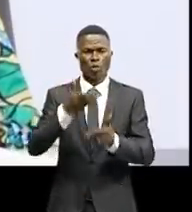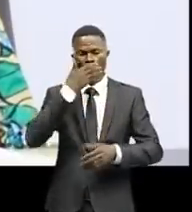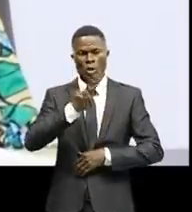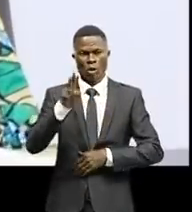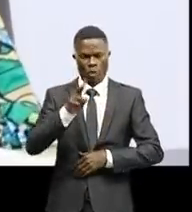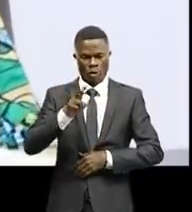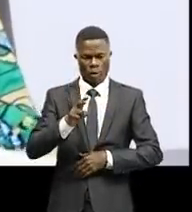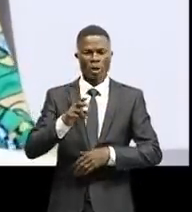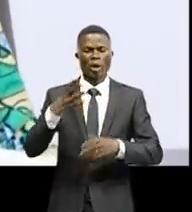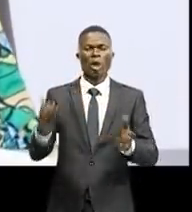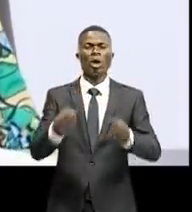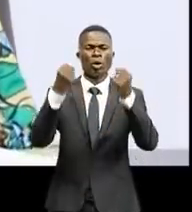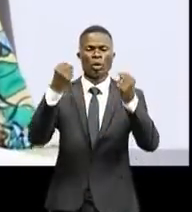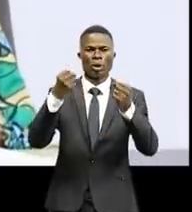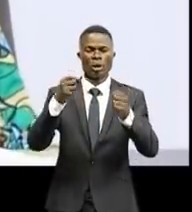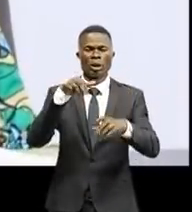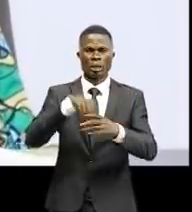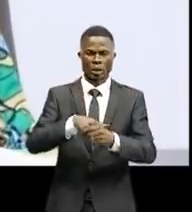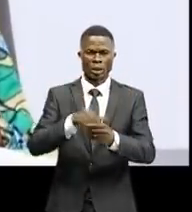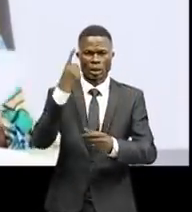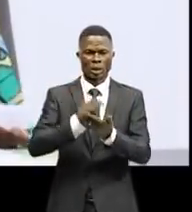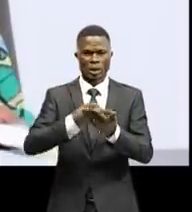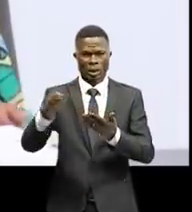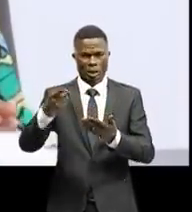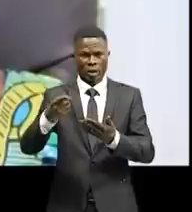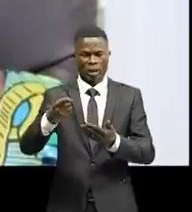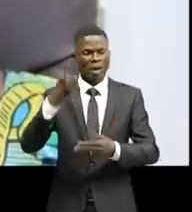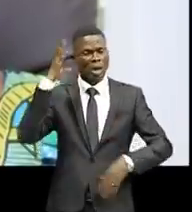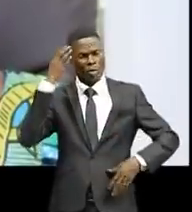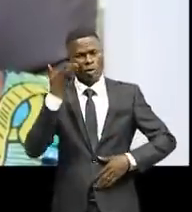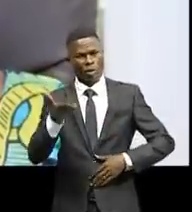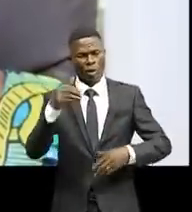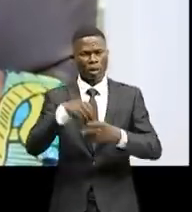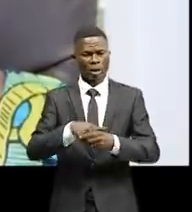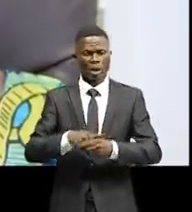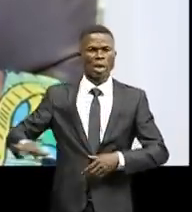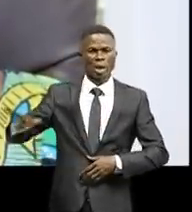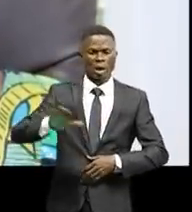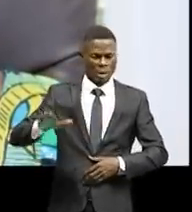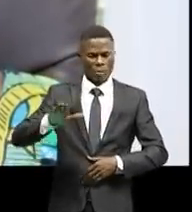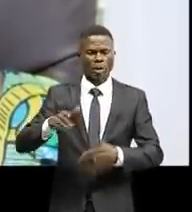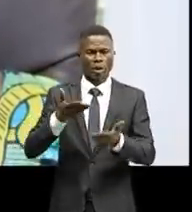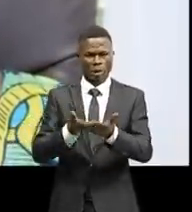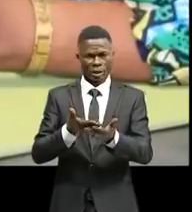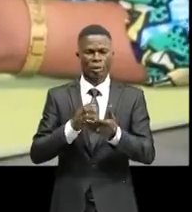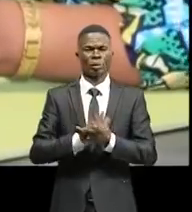a été enregistrée en l'espace d'une semaine épidémiologique à travers toutes les zones